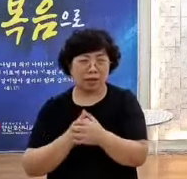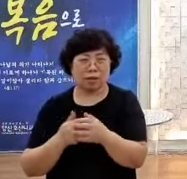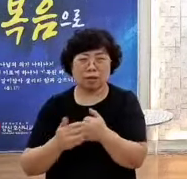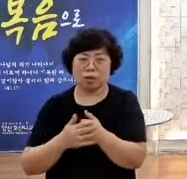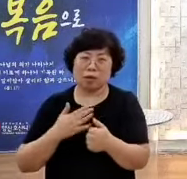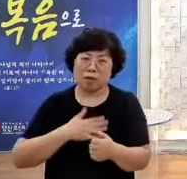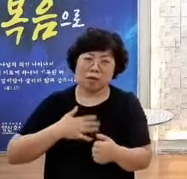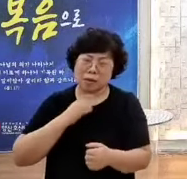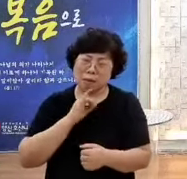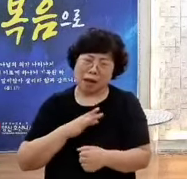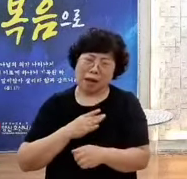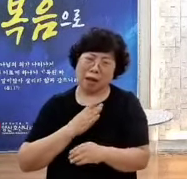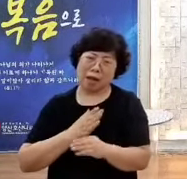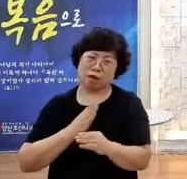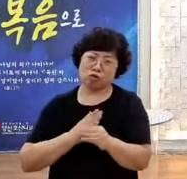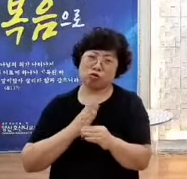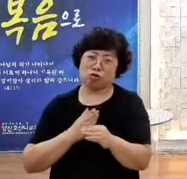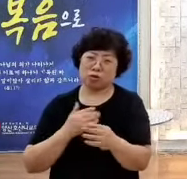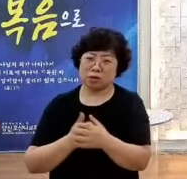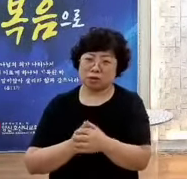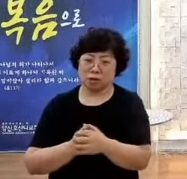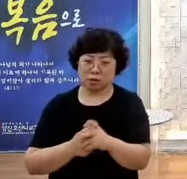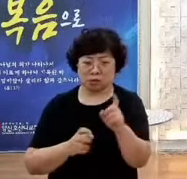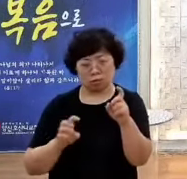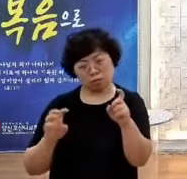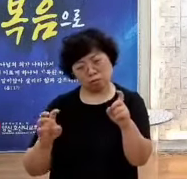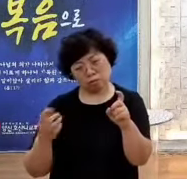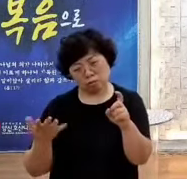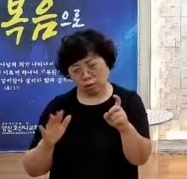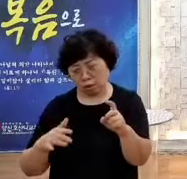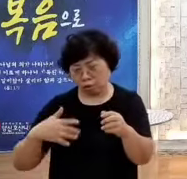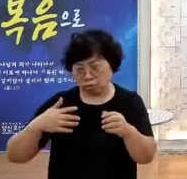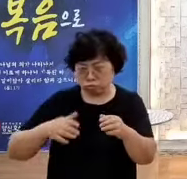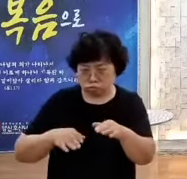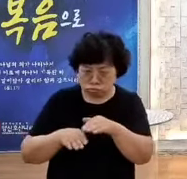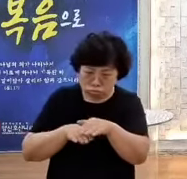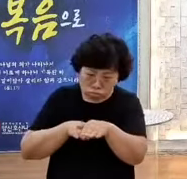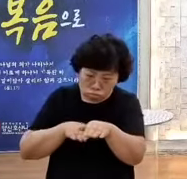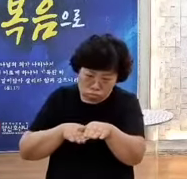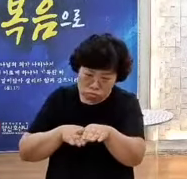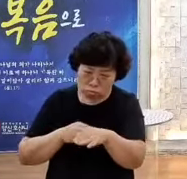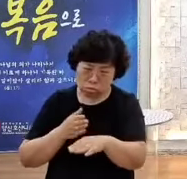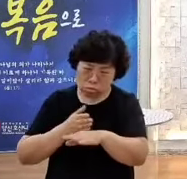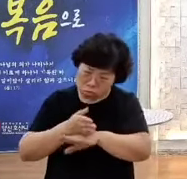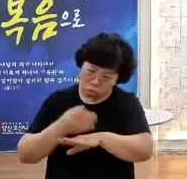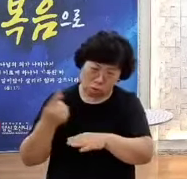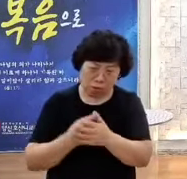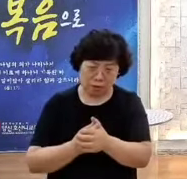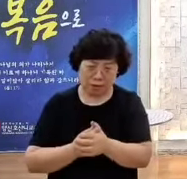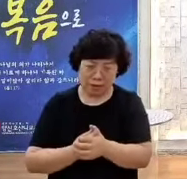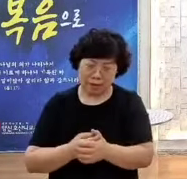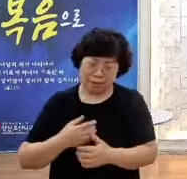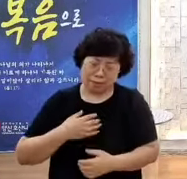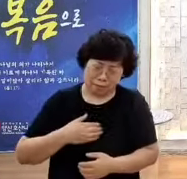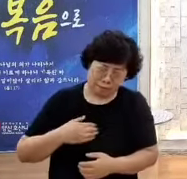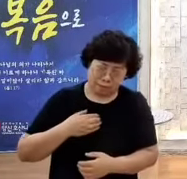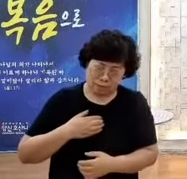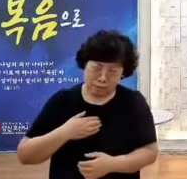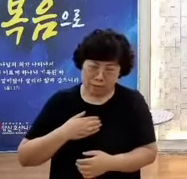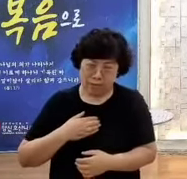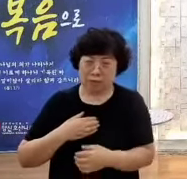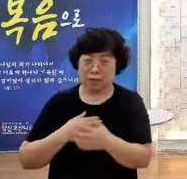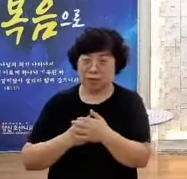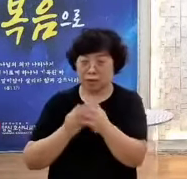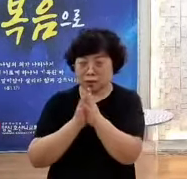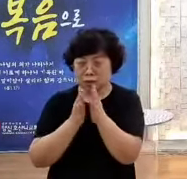거예요. 10시 반이 됐는데도 안 오시는데 이럴 뿐이 아닌데, 야, 살짝 걱정이 되고 이